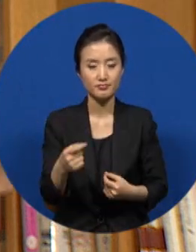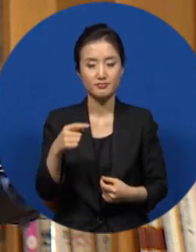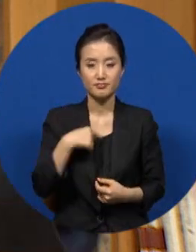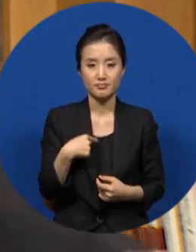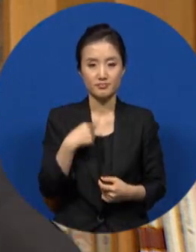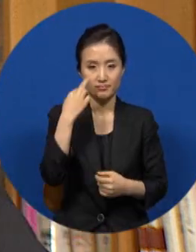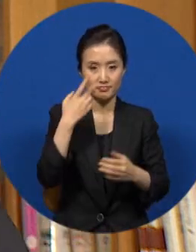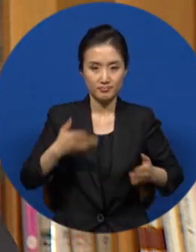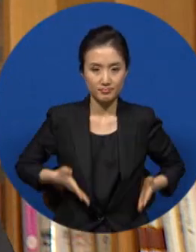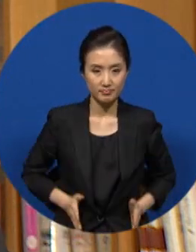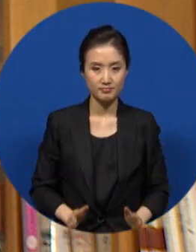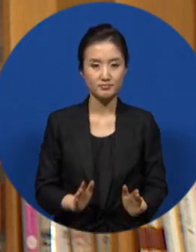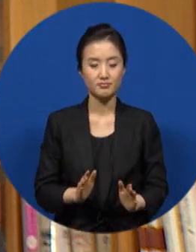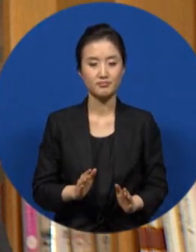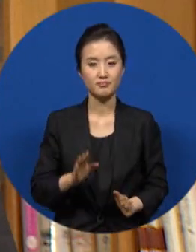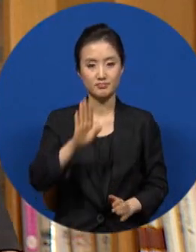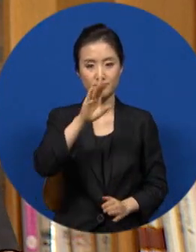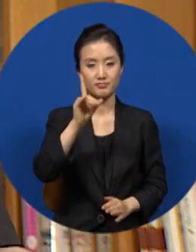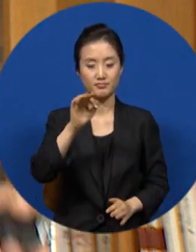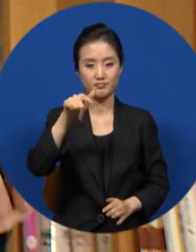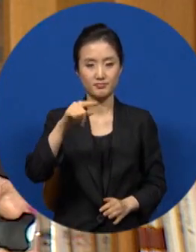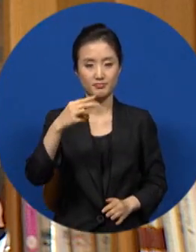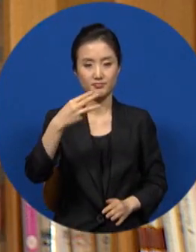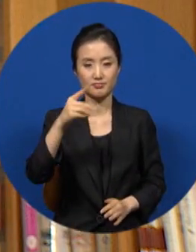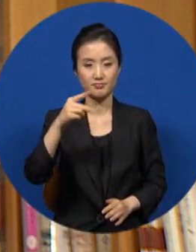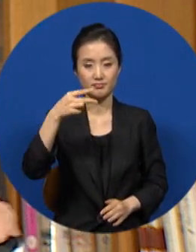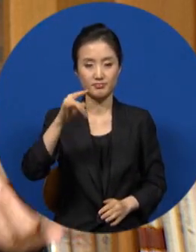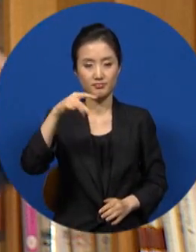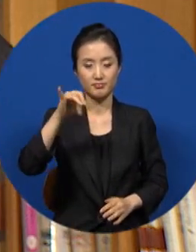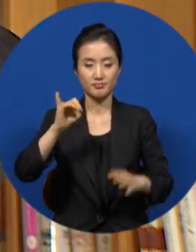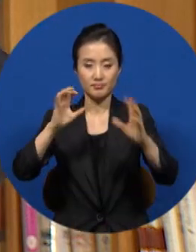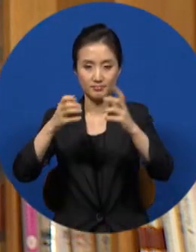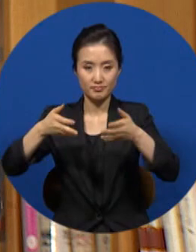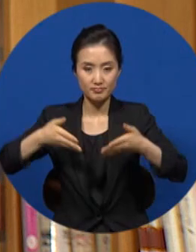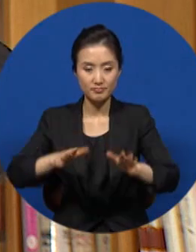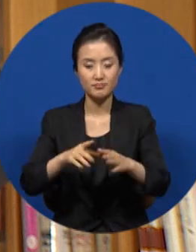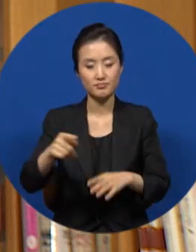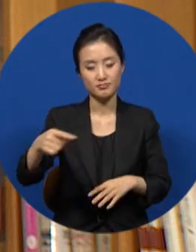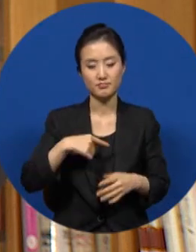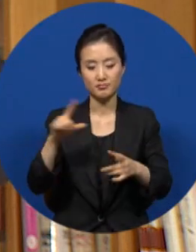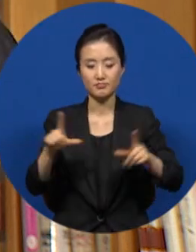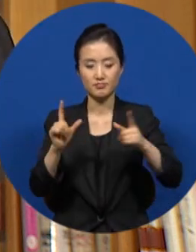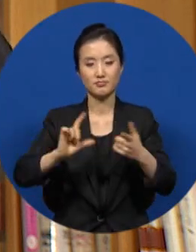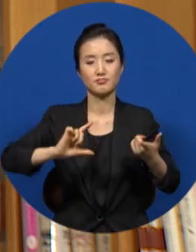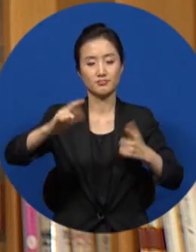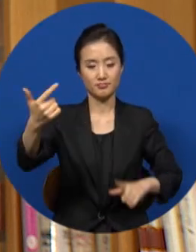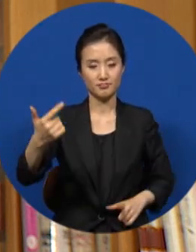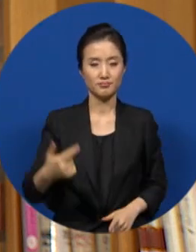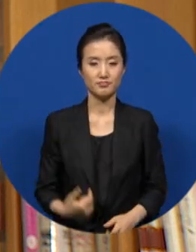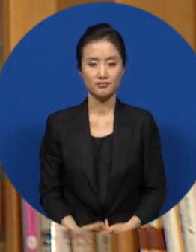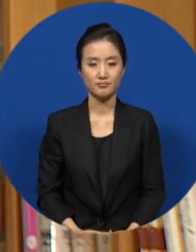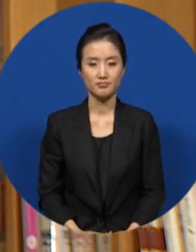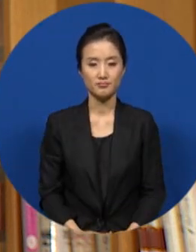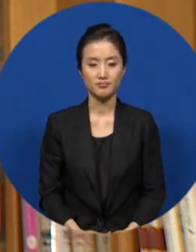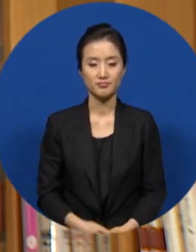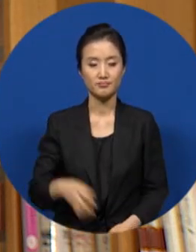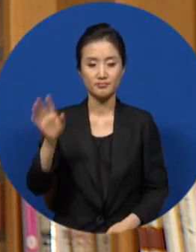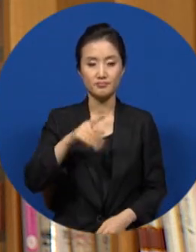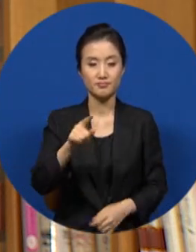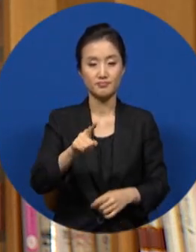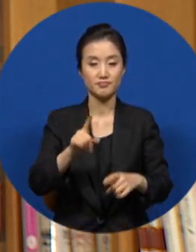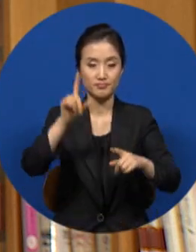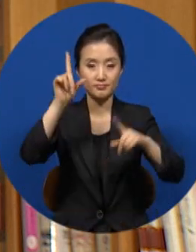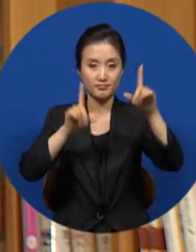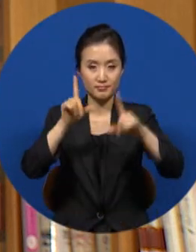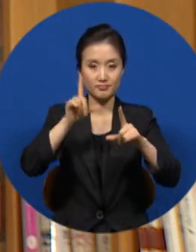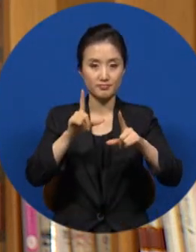사람하고 뭐 예를 들어 방글라데시 태어났다 토양이 이미 다르거든요. 그러니까 같은 사주라도 형태 좀 다르다. 하지만 그 패턴은 동일해. 패턴은